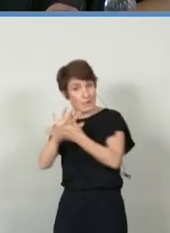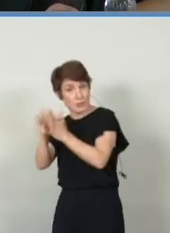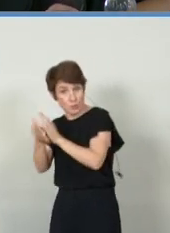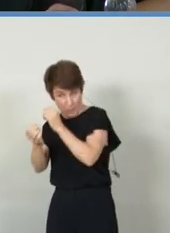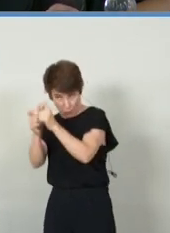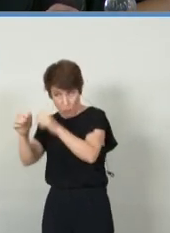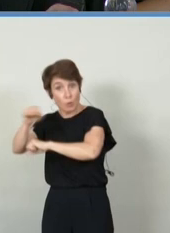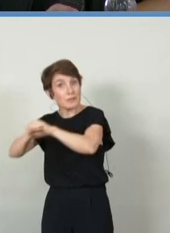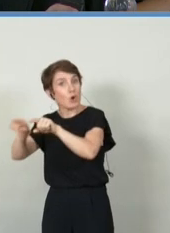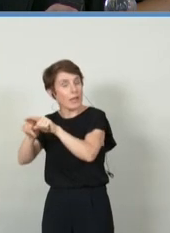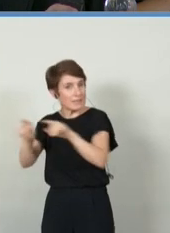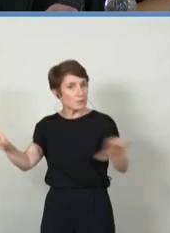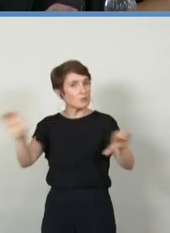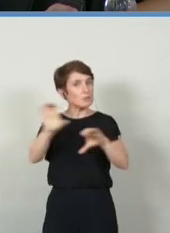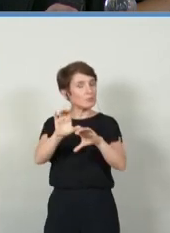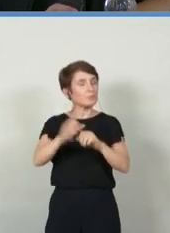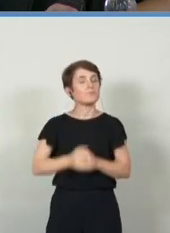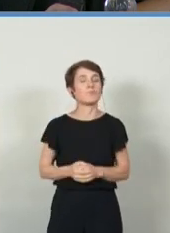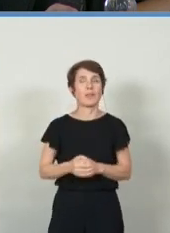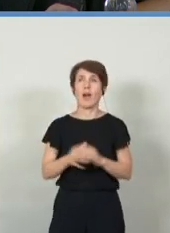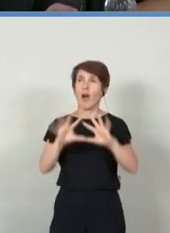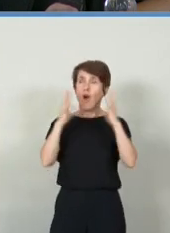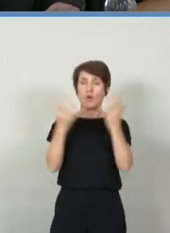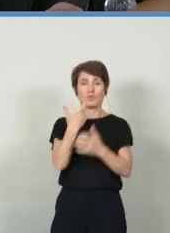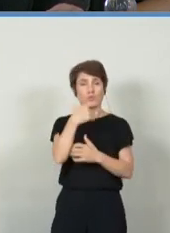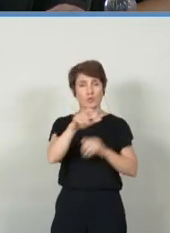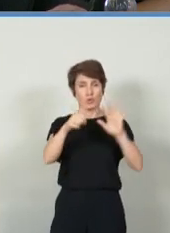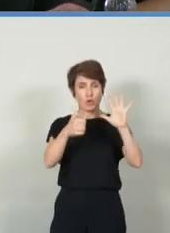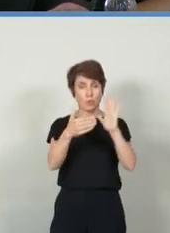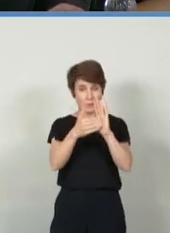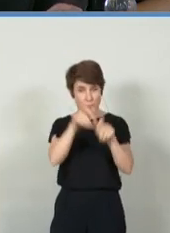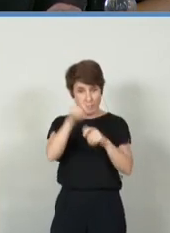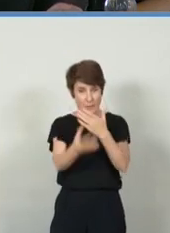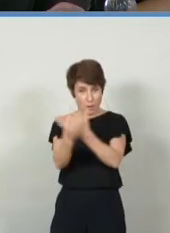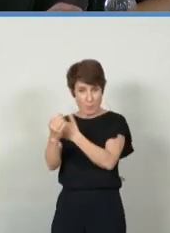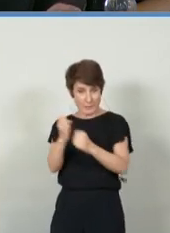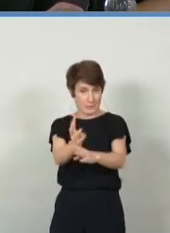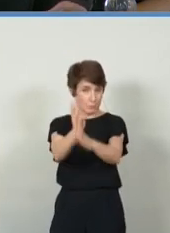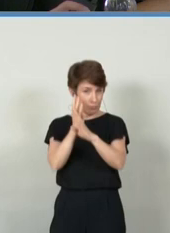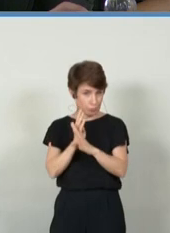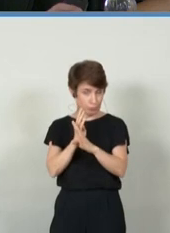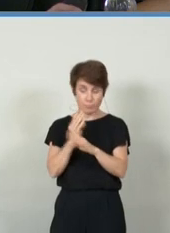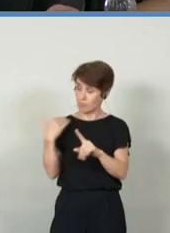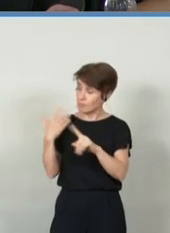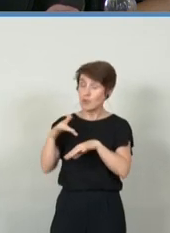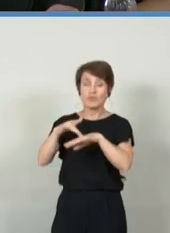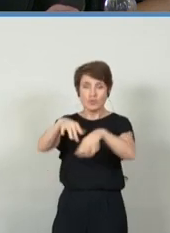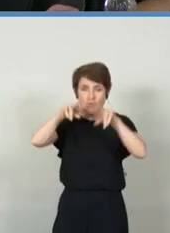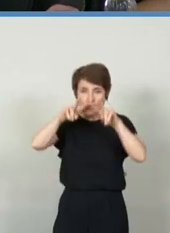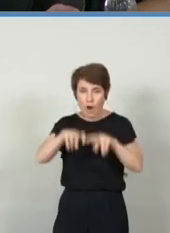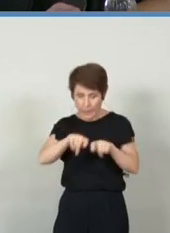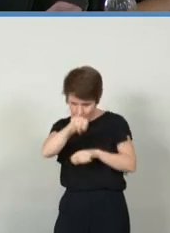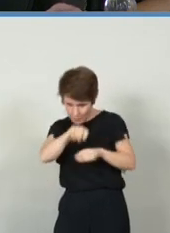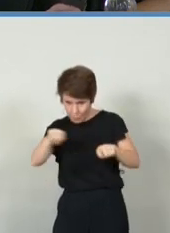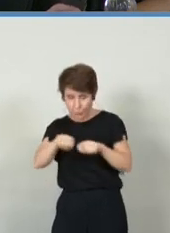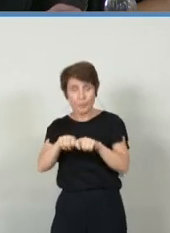ce sont plus de 260 000 participants issus de l'enquête dont je vous parlerai tout à l'heure l'enquête panel de Grenoble école